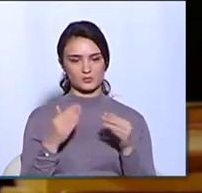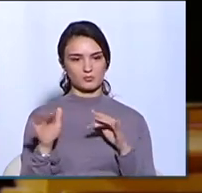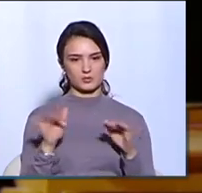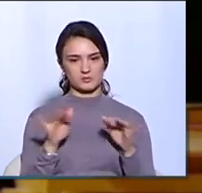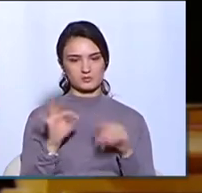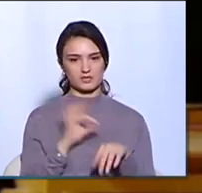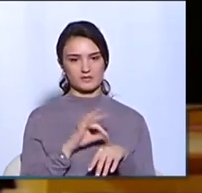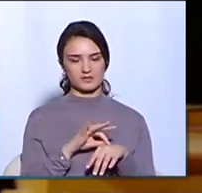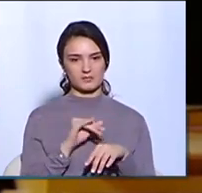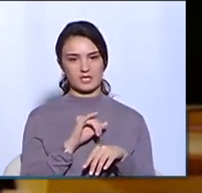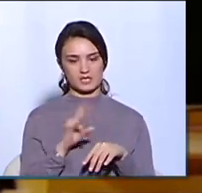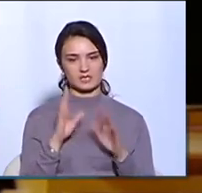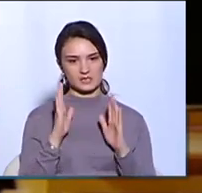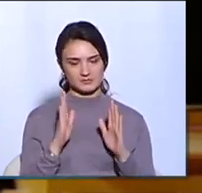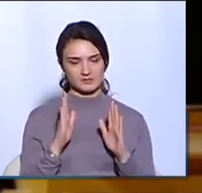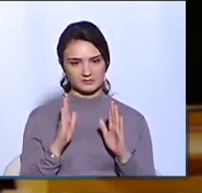მოქმედებით დაავადება ან